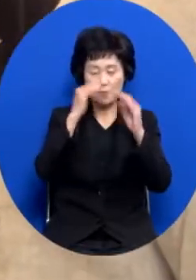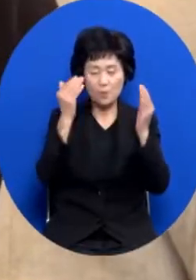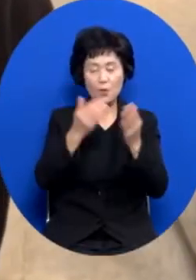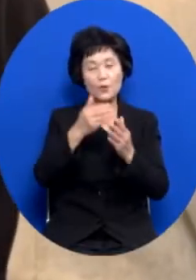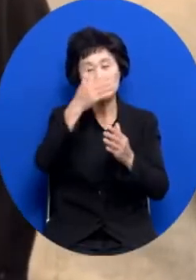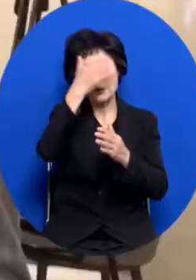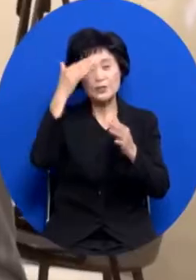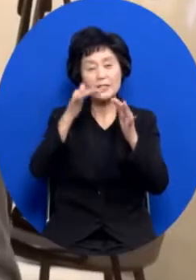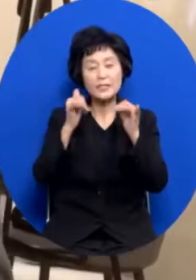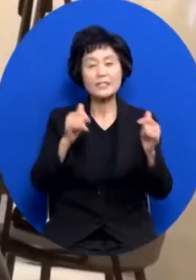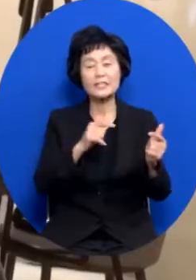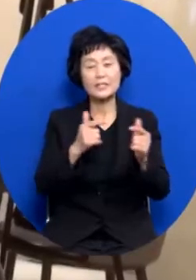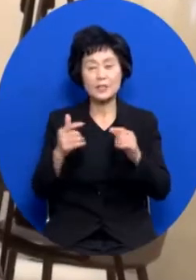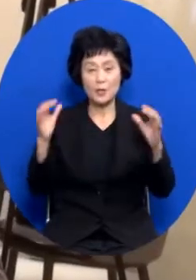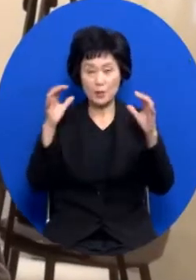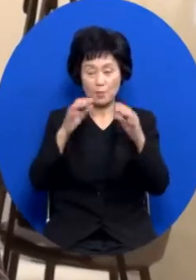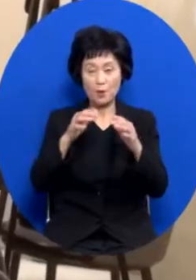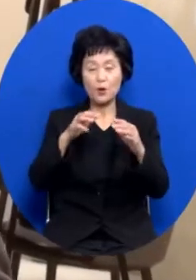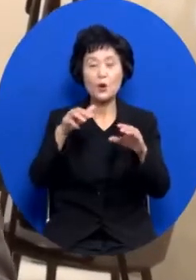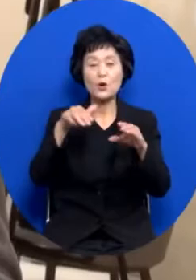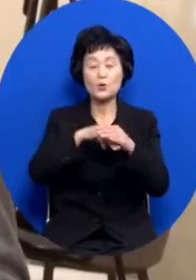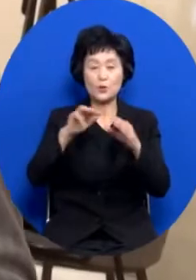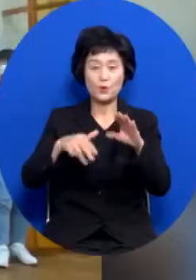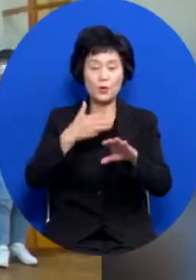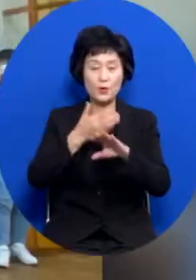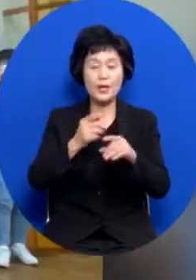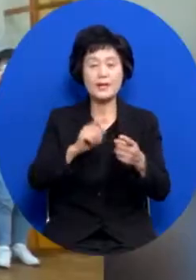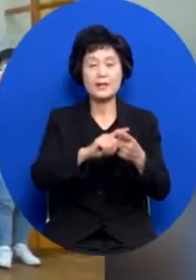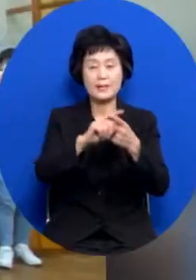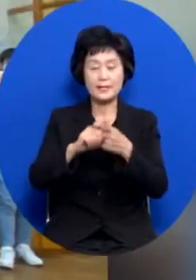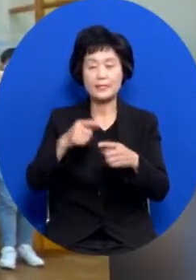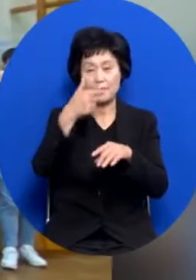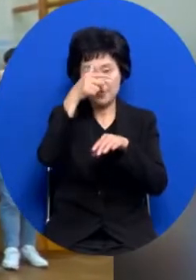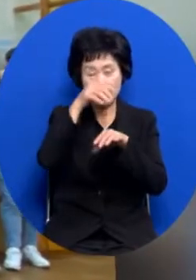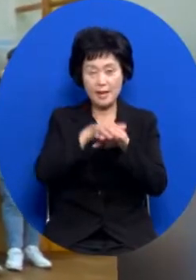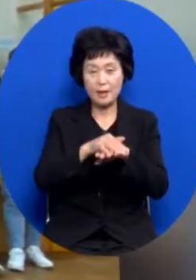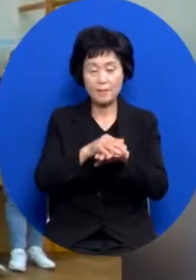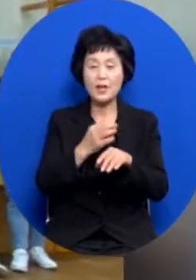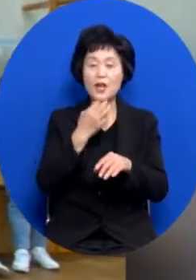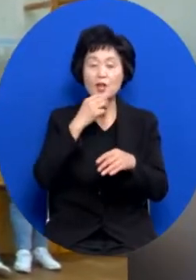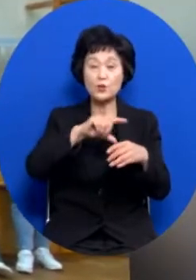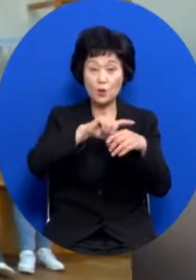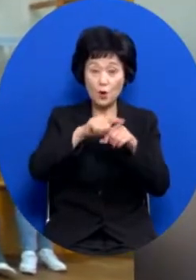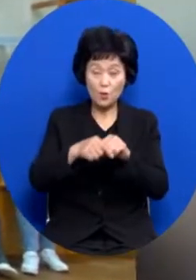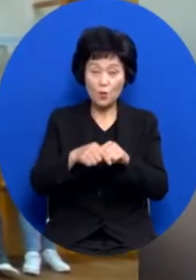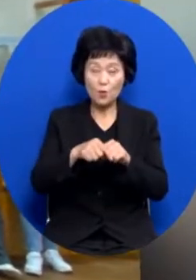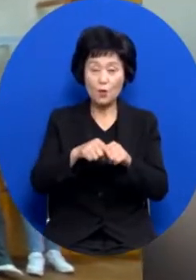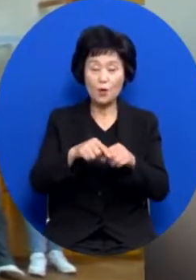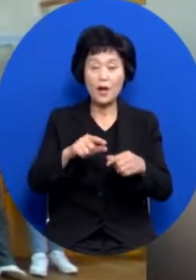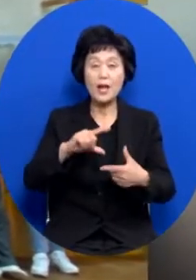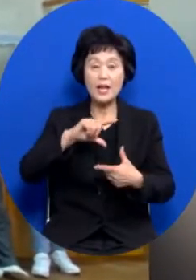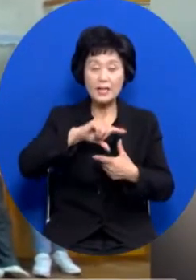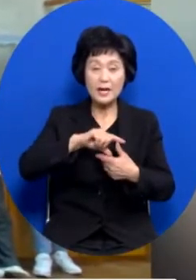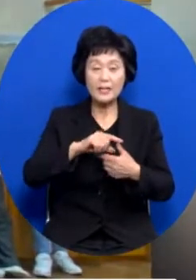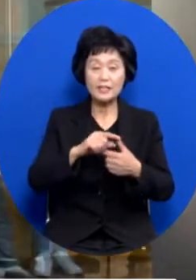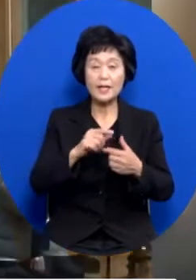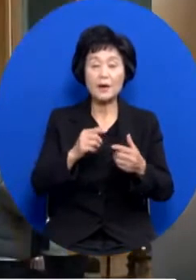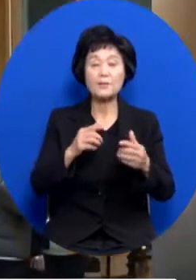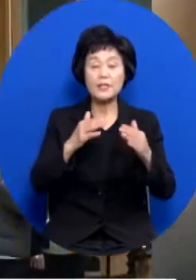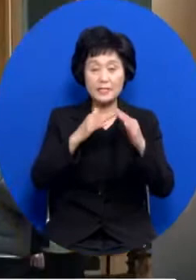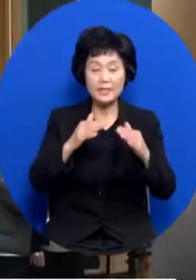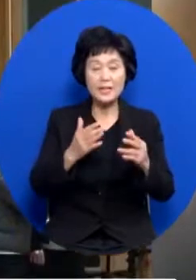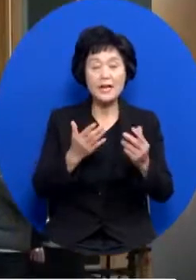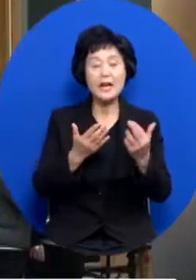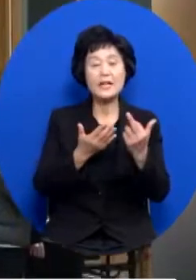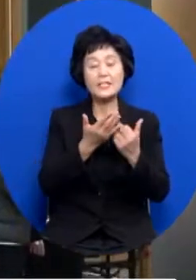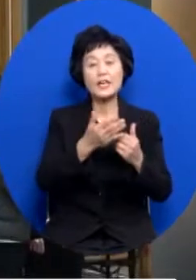한 목소리로 찬양한 종교개혁주일 연합예배. 수도권과 경북 전남 지역, 제주까지 전국 6개